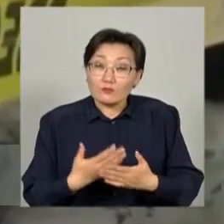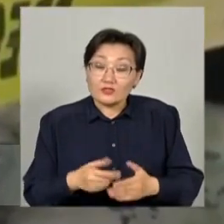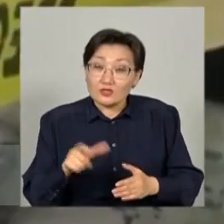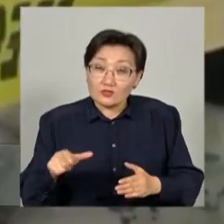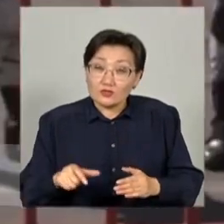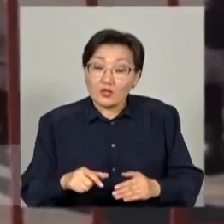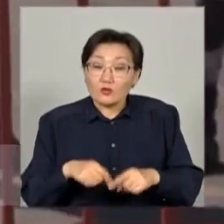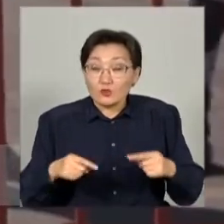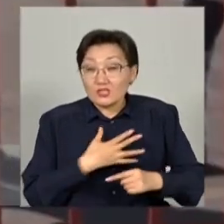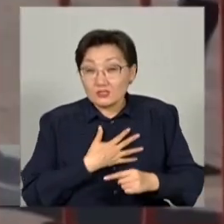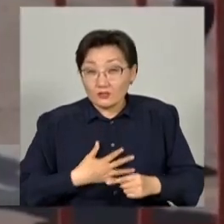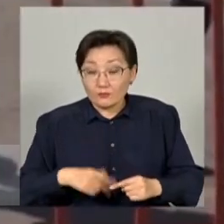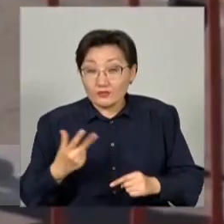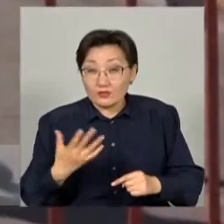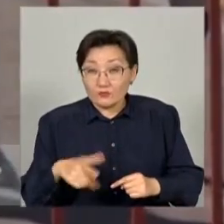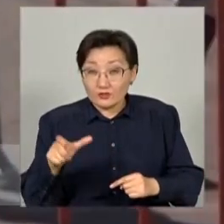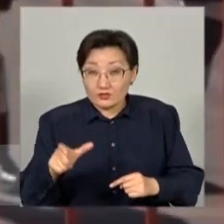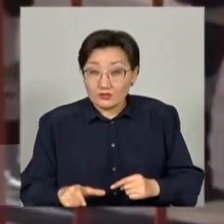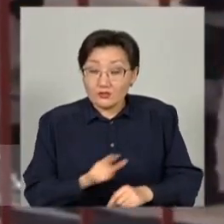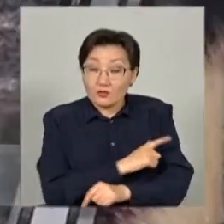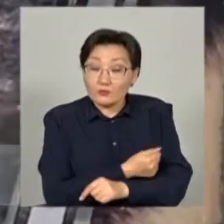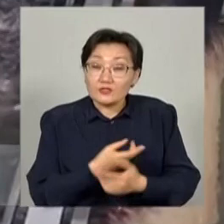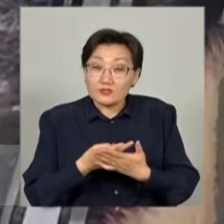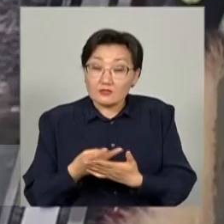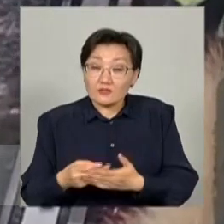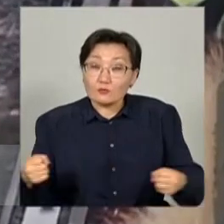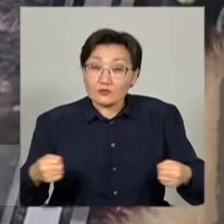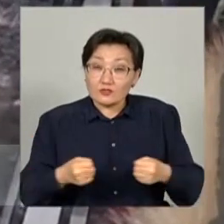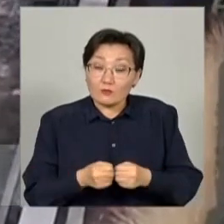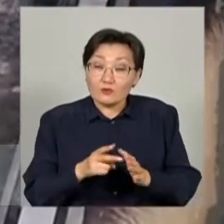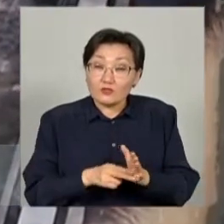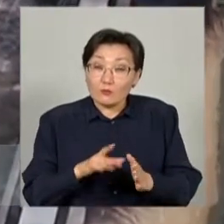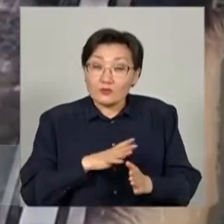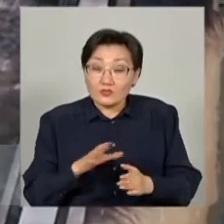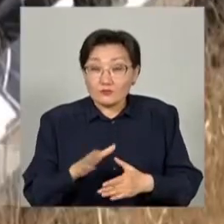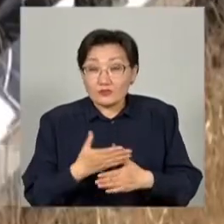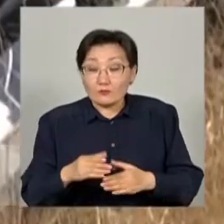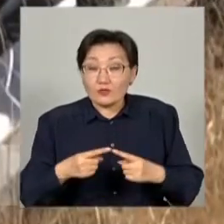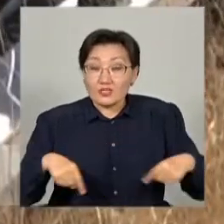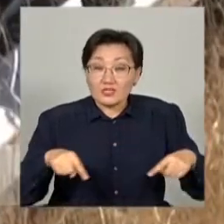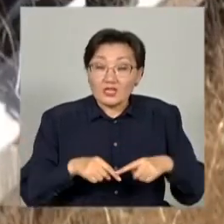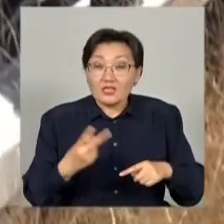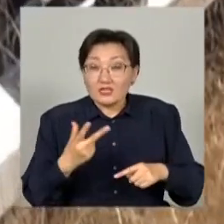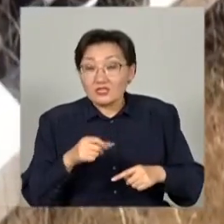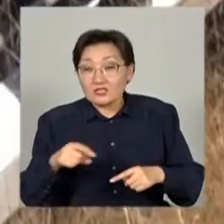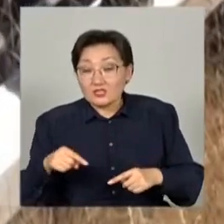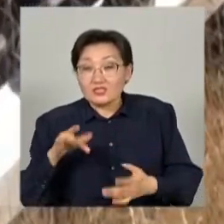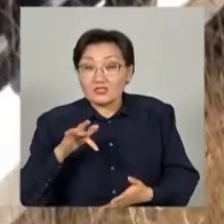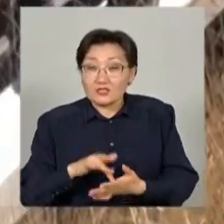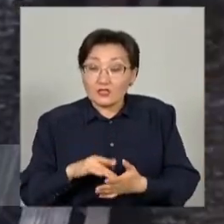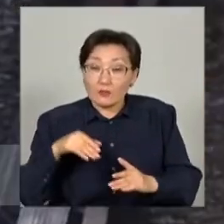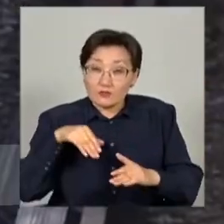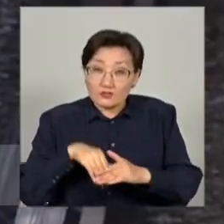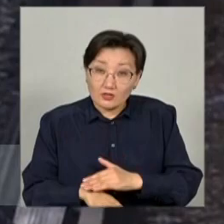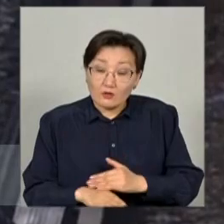получили различные травмы, 35 из них госпитализированы. Столкновение поездов произошло между станциями третьей линии столичного